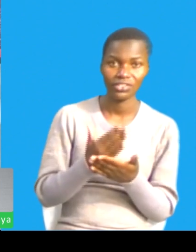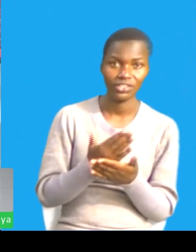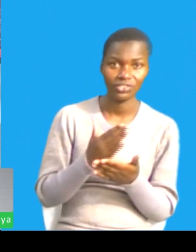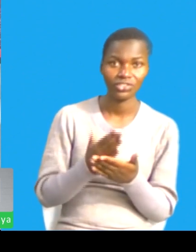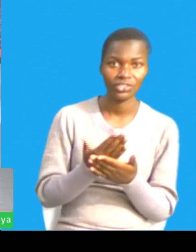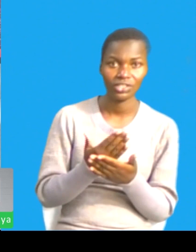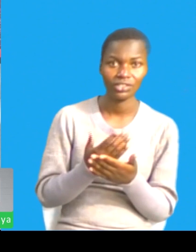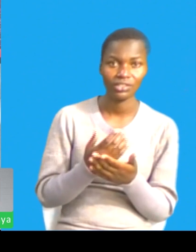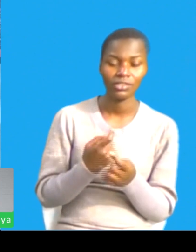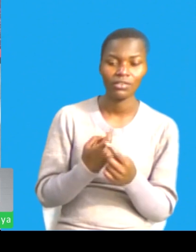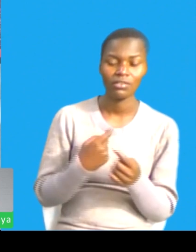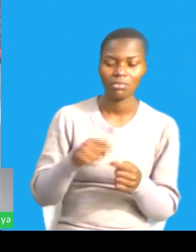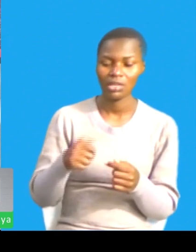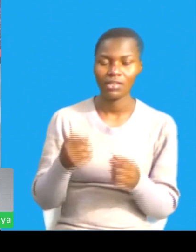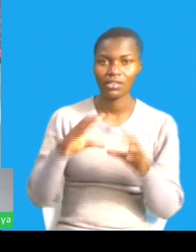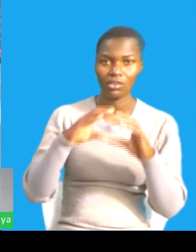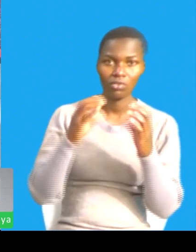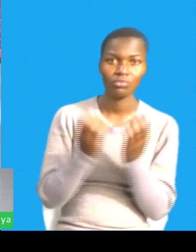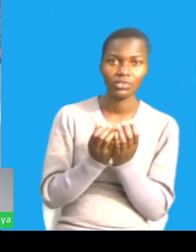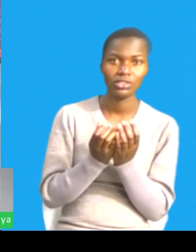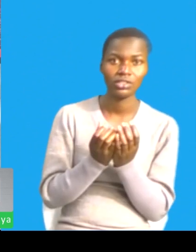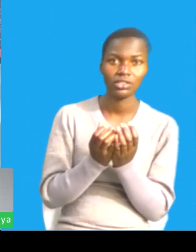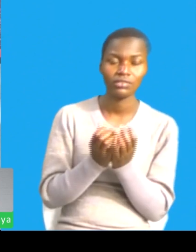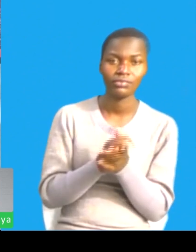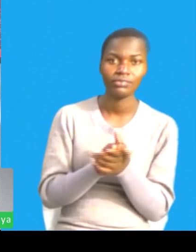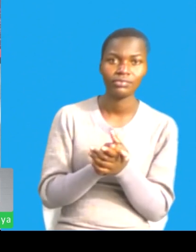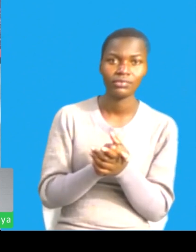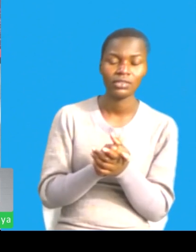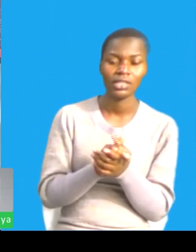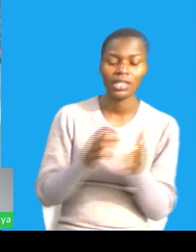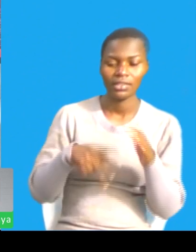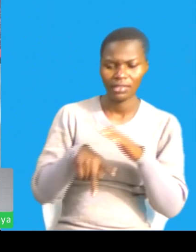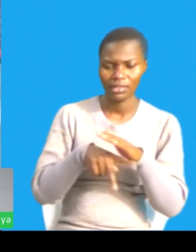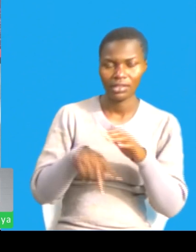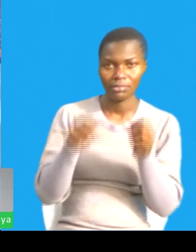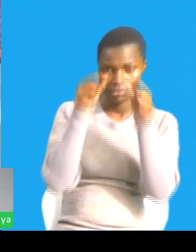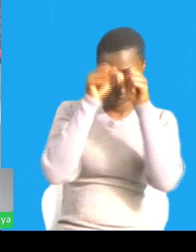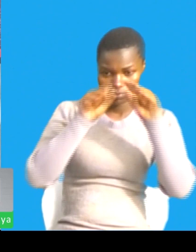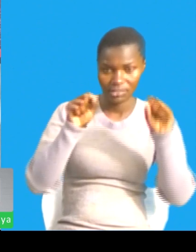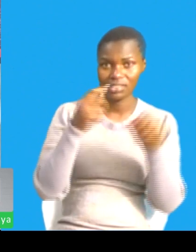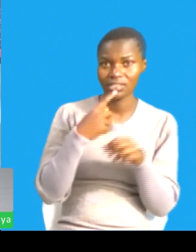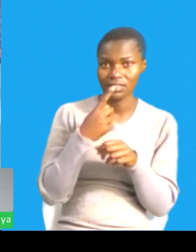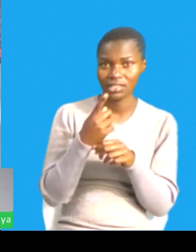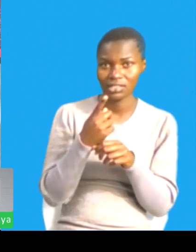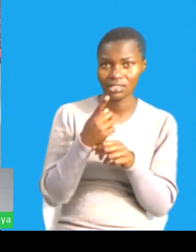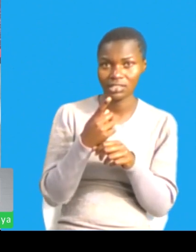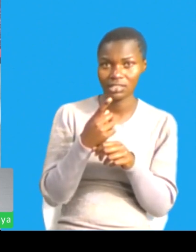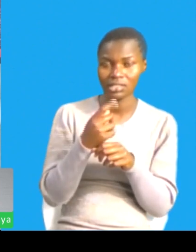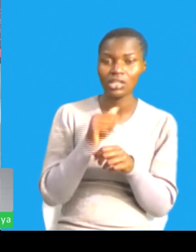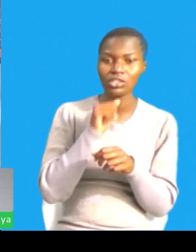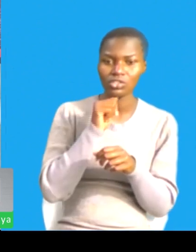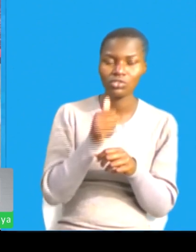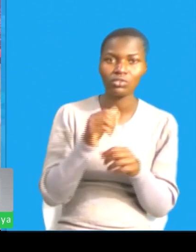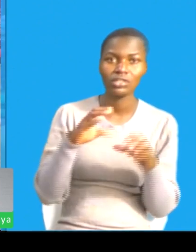kutoka kwa community moja na nyingine. Yes, and the deputy president said it's like, she said it's not a company,